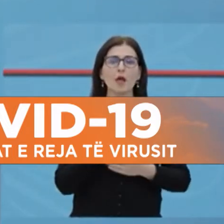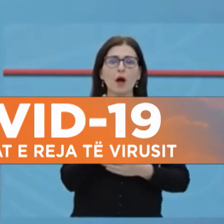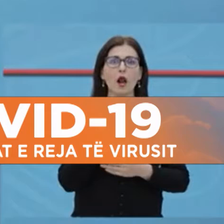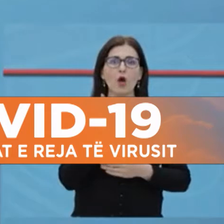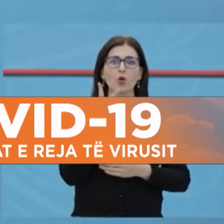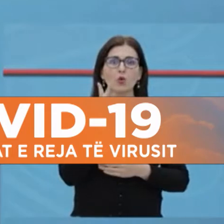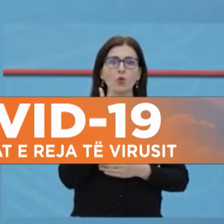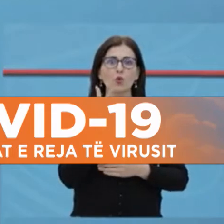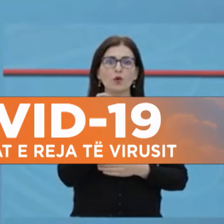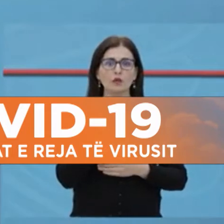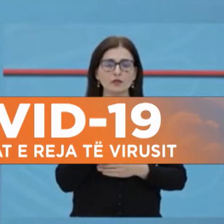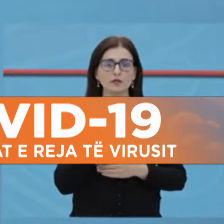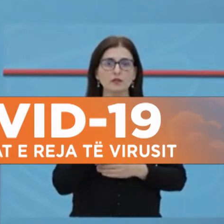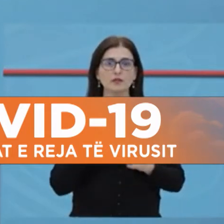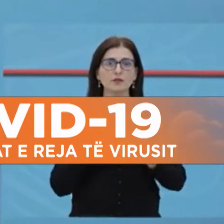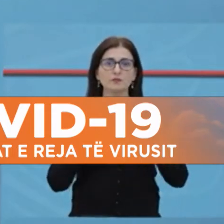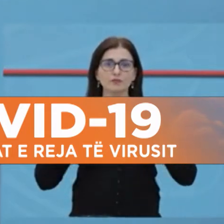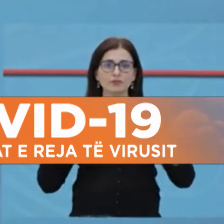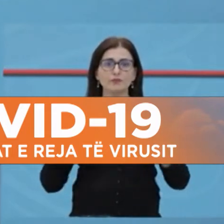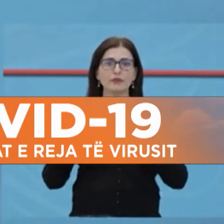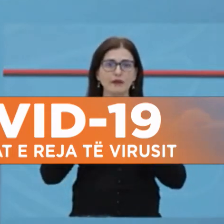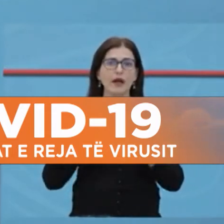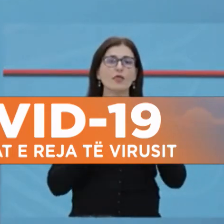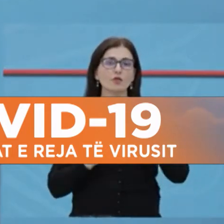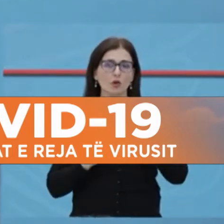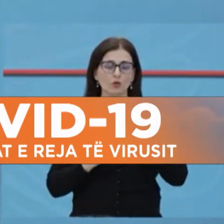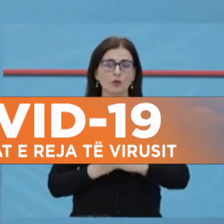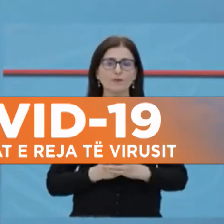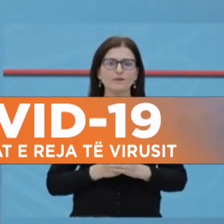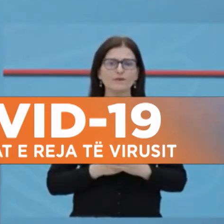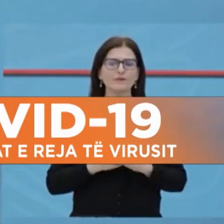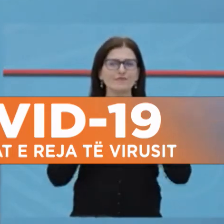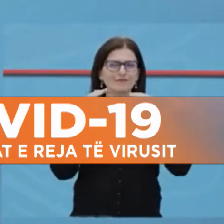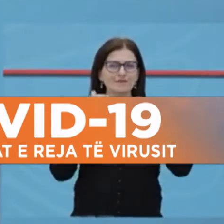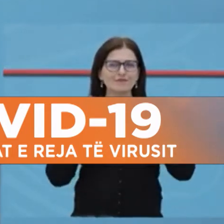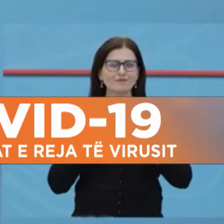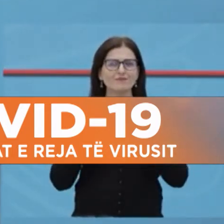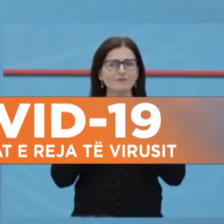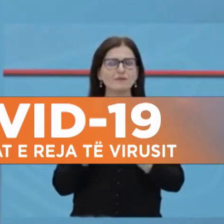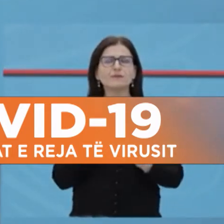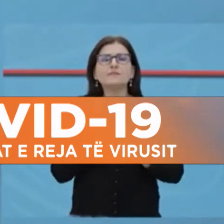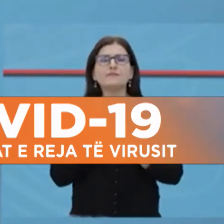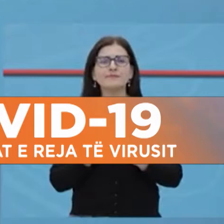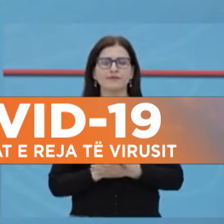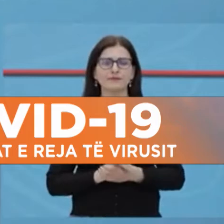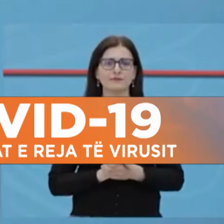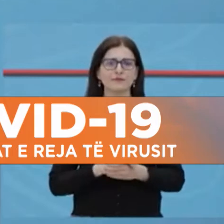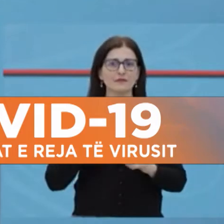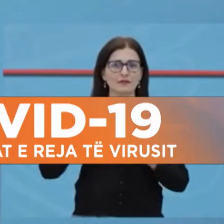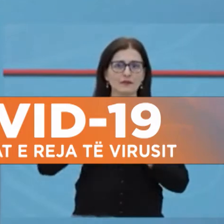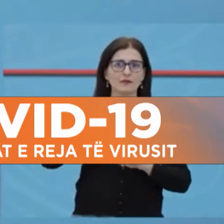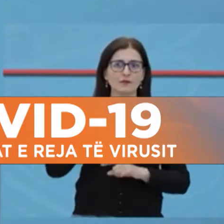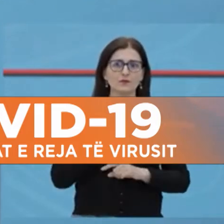prekurve COVID-19 në Shqipëri shtrihet për herë të parë në Kukës, zgjerohet në Tiranë dhe në Shkodër.